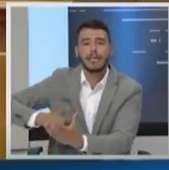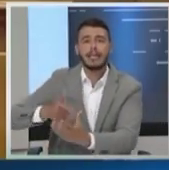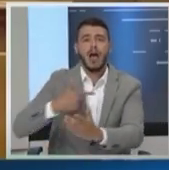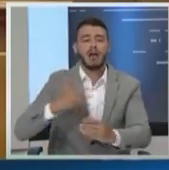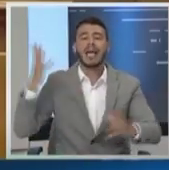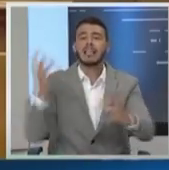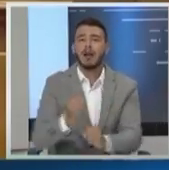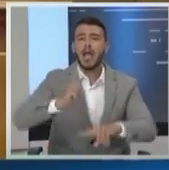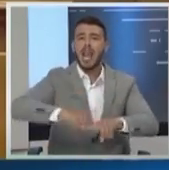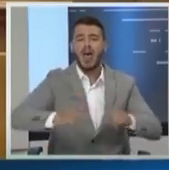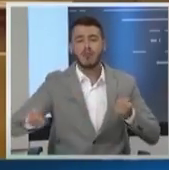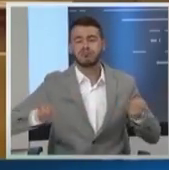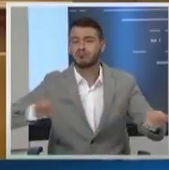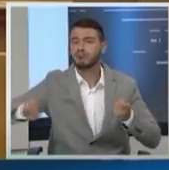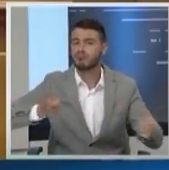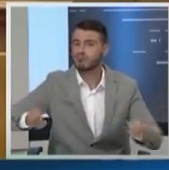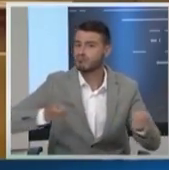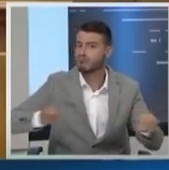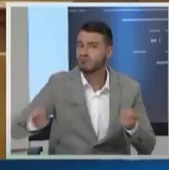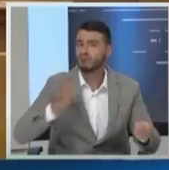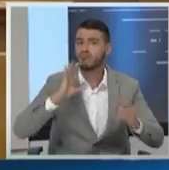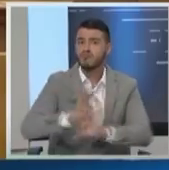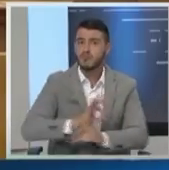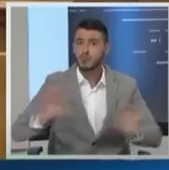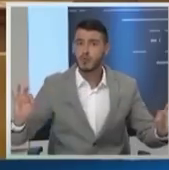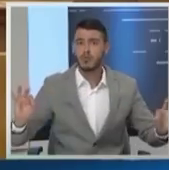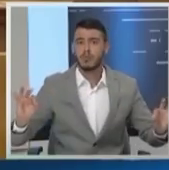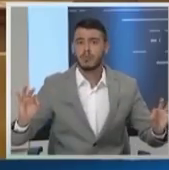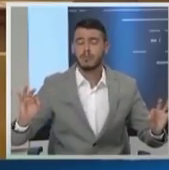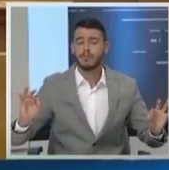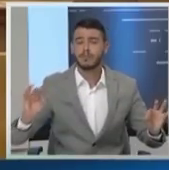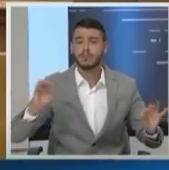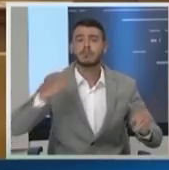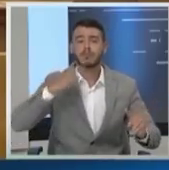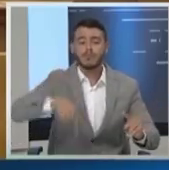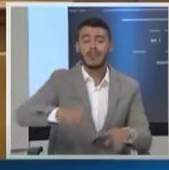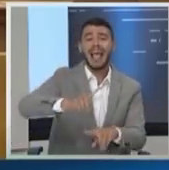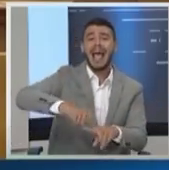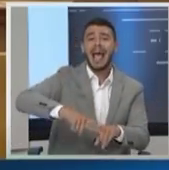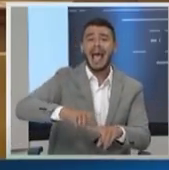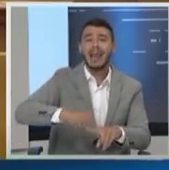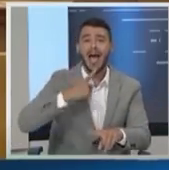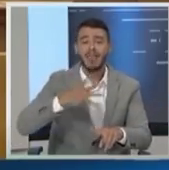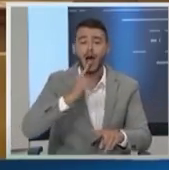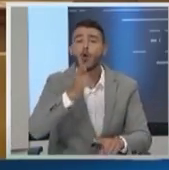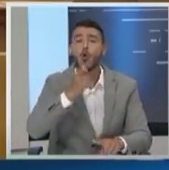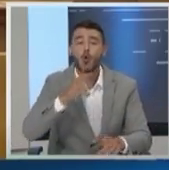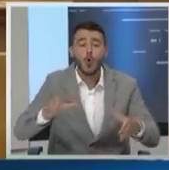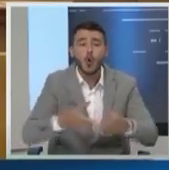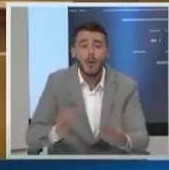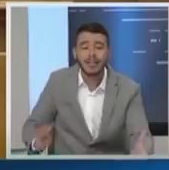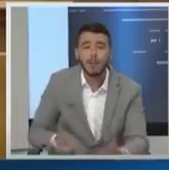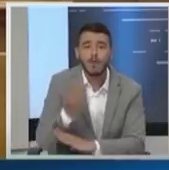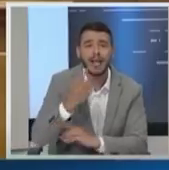είχαμε καταφέρει να ξαναγυρίσουμε τη διακυβέρνηση της χώρας στα χέρια των εκλεγμένων από τον ελληνικό λαό